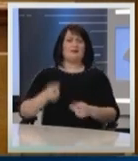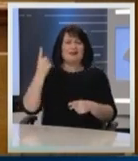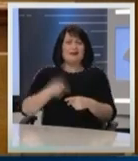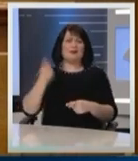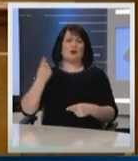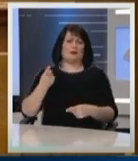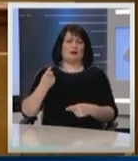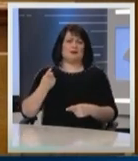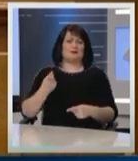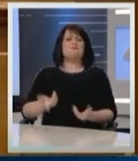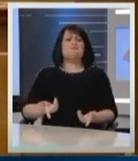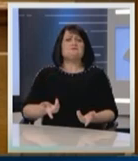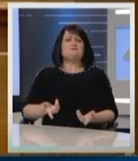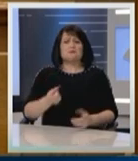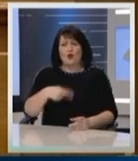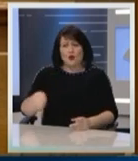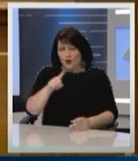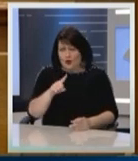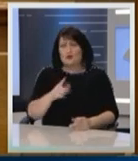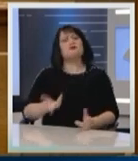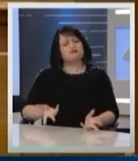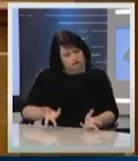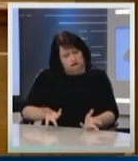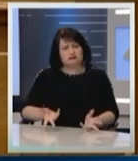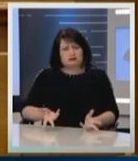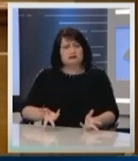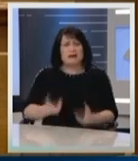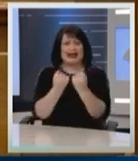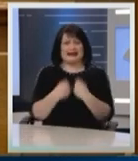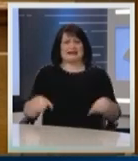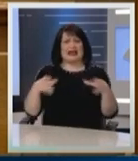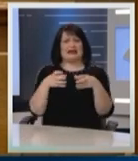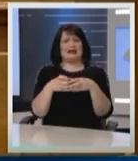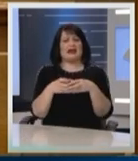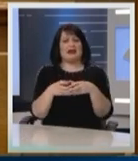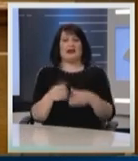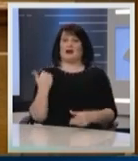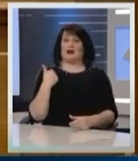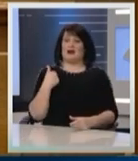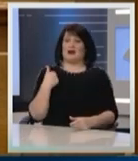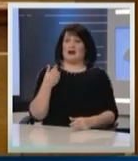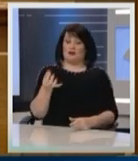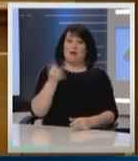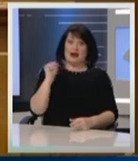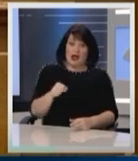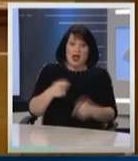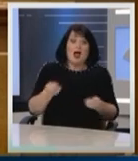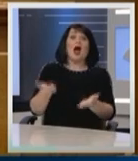απλό. Δεν μπορούσε κανείς να μιλήσει αν ετίθετο σε... Γιατί είπε ναι σε μένα ο Τσίπρας και μετά δεν το